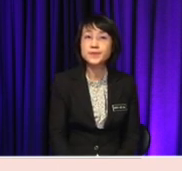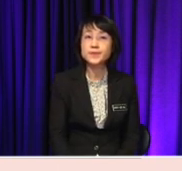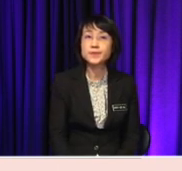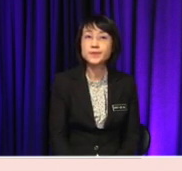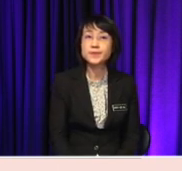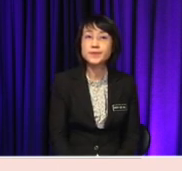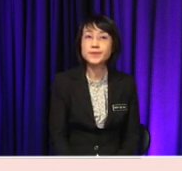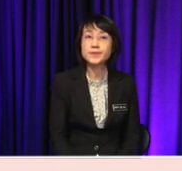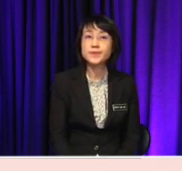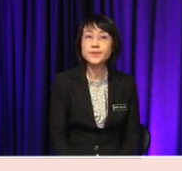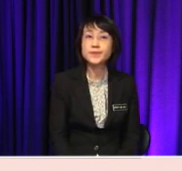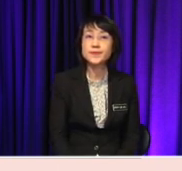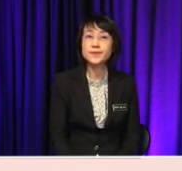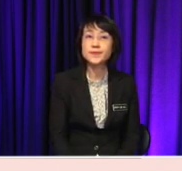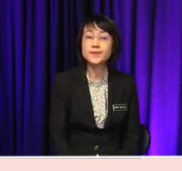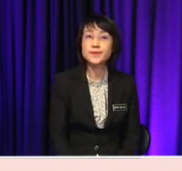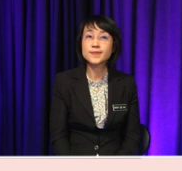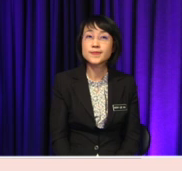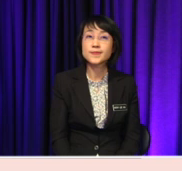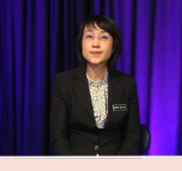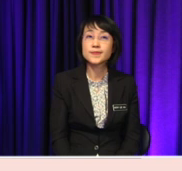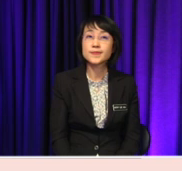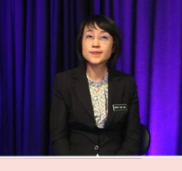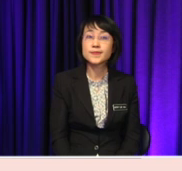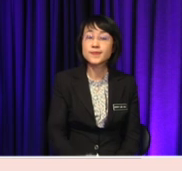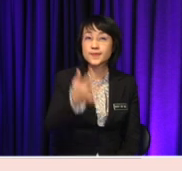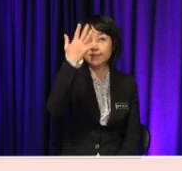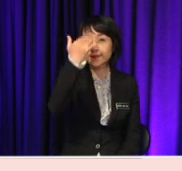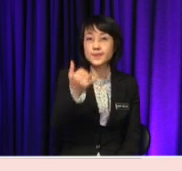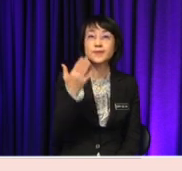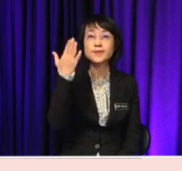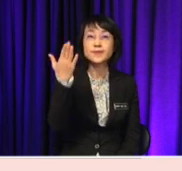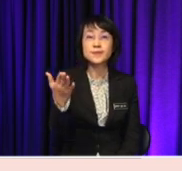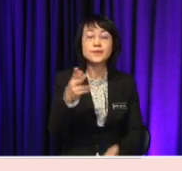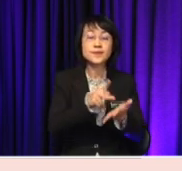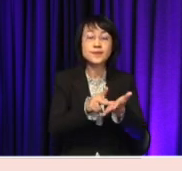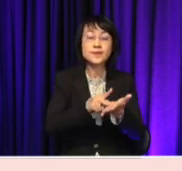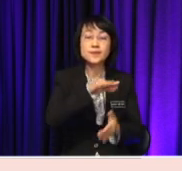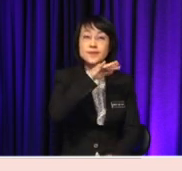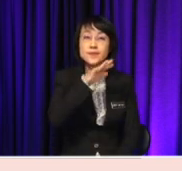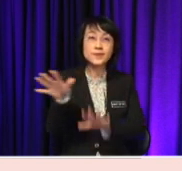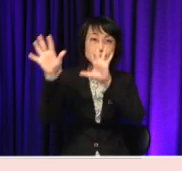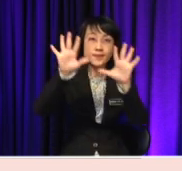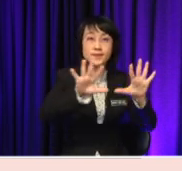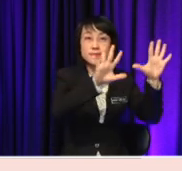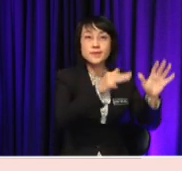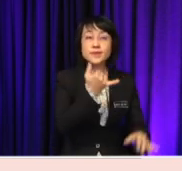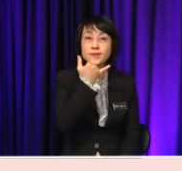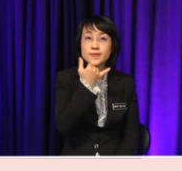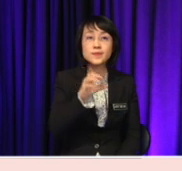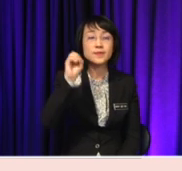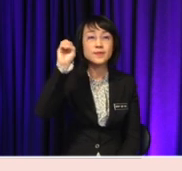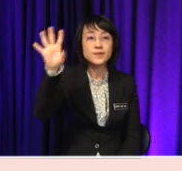kenapa kenapa awak kated Saya tidak butuh salah pembuangan